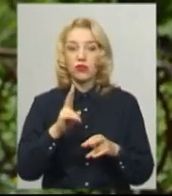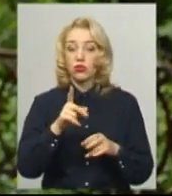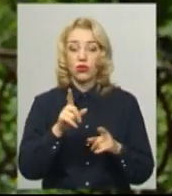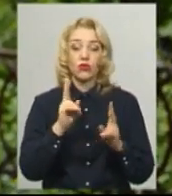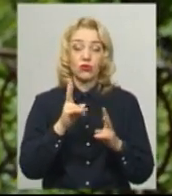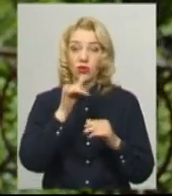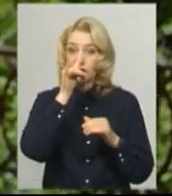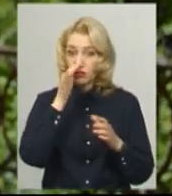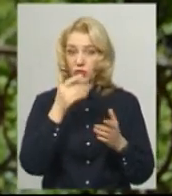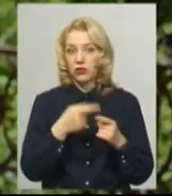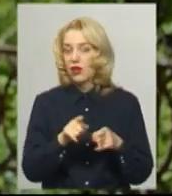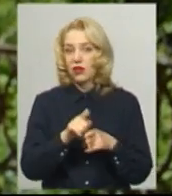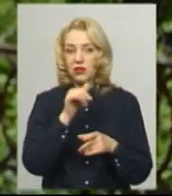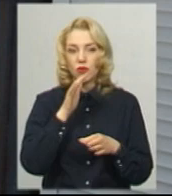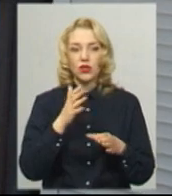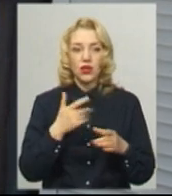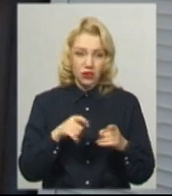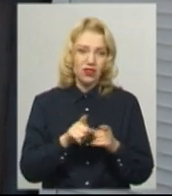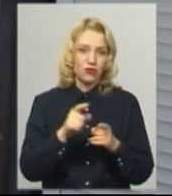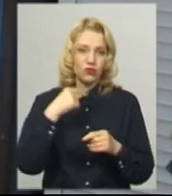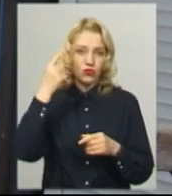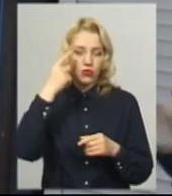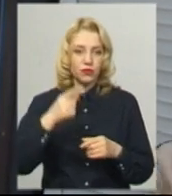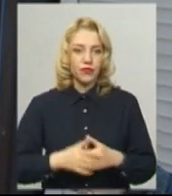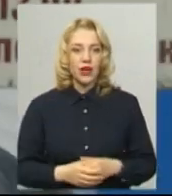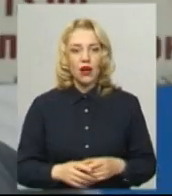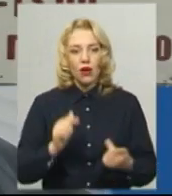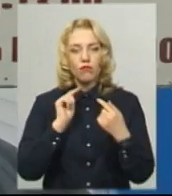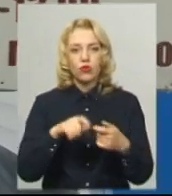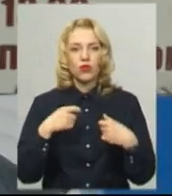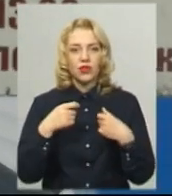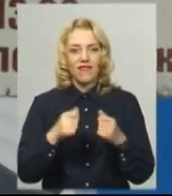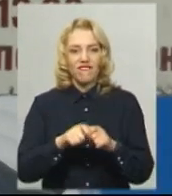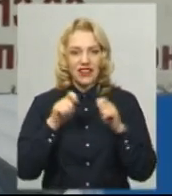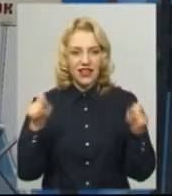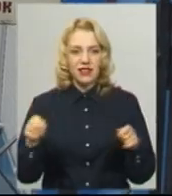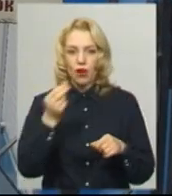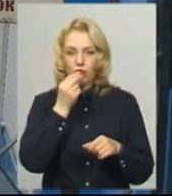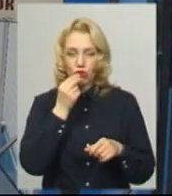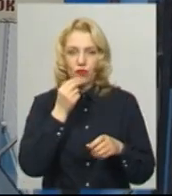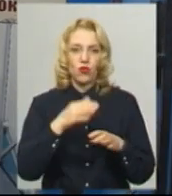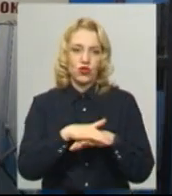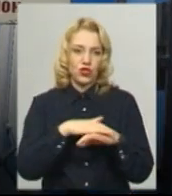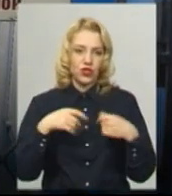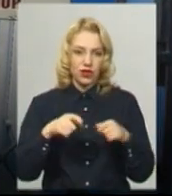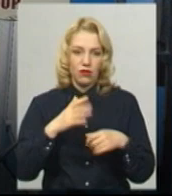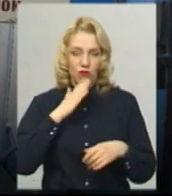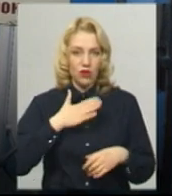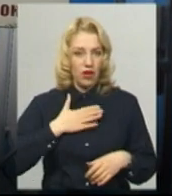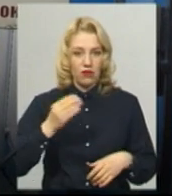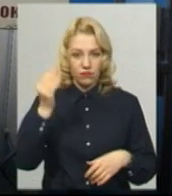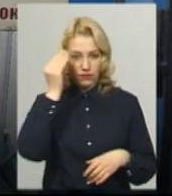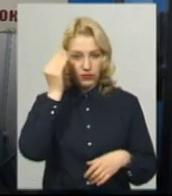це наші такі сьогодні такі робочі моменти. Проти відкриття продовольчих ринків хмельничанин Петро Соловей. Моя особиста